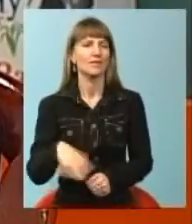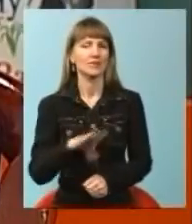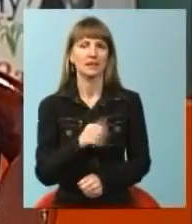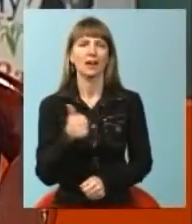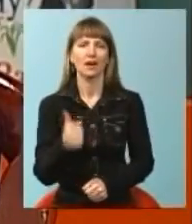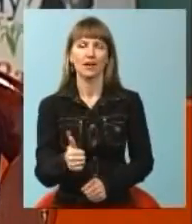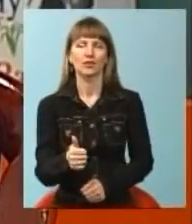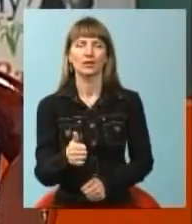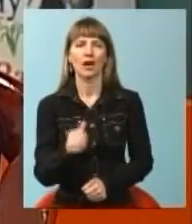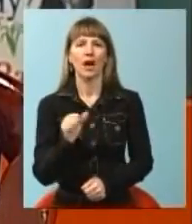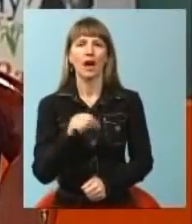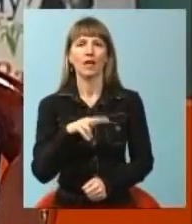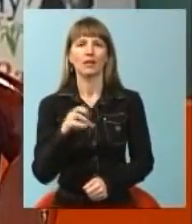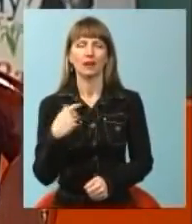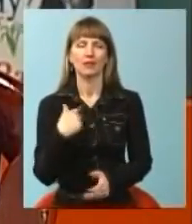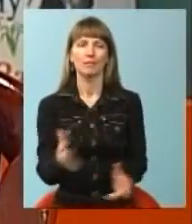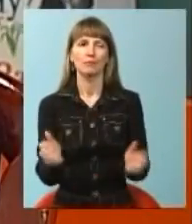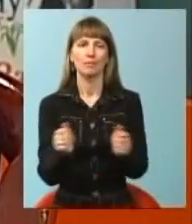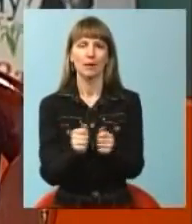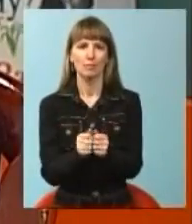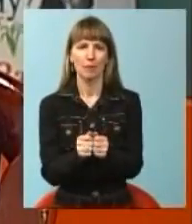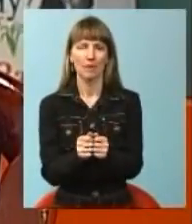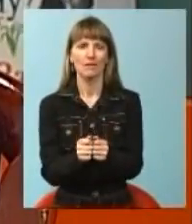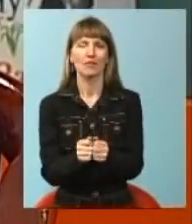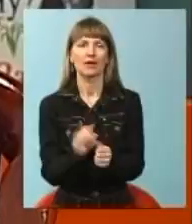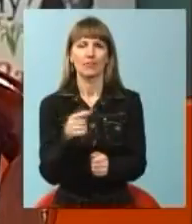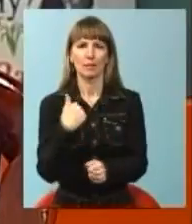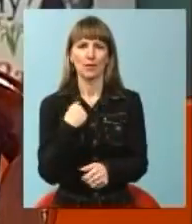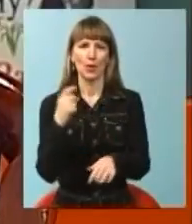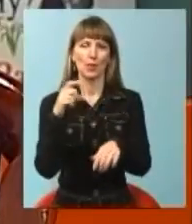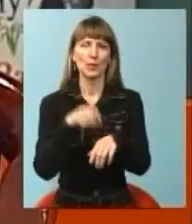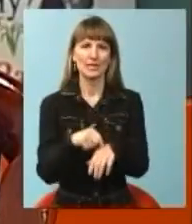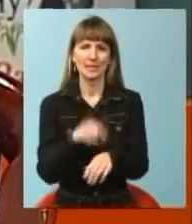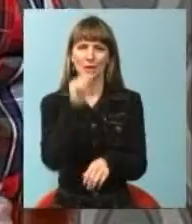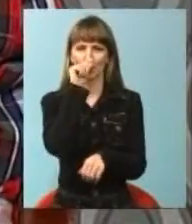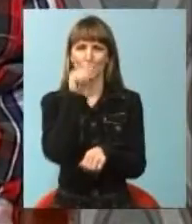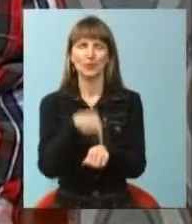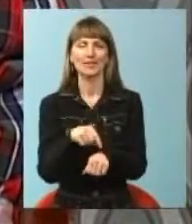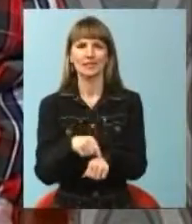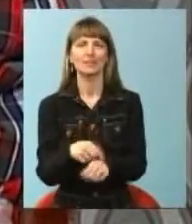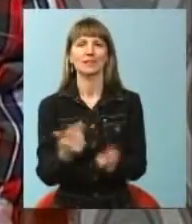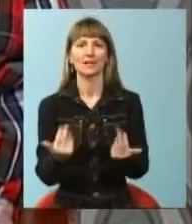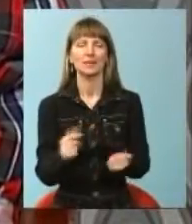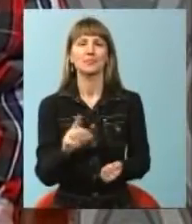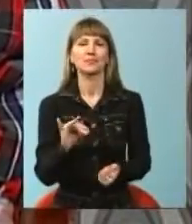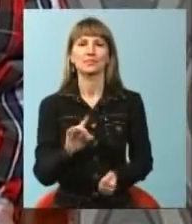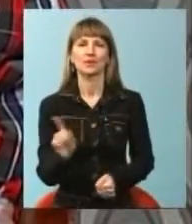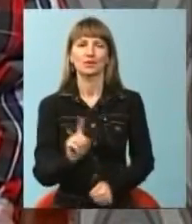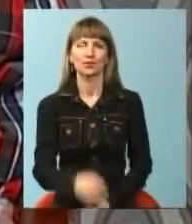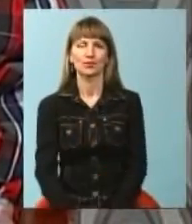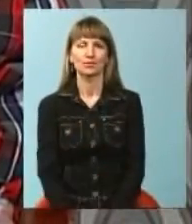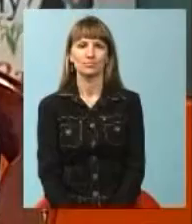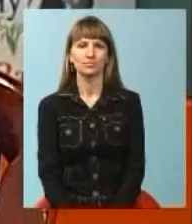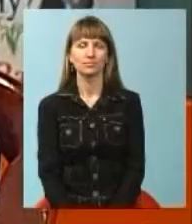гаразд. Але я піймав, і вона мене вкусила. Куриця тебе вкусила? Так. Да. І що?